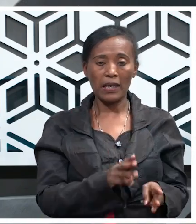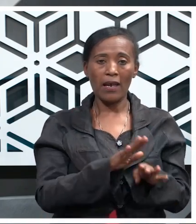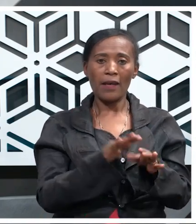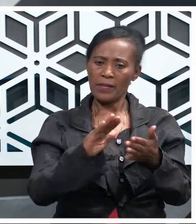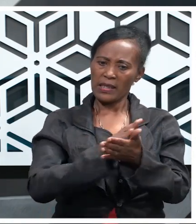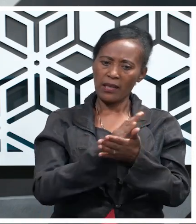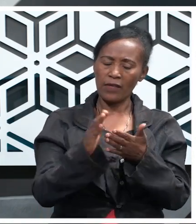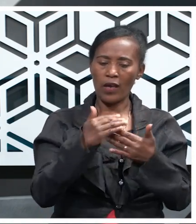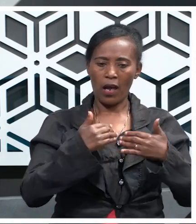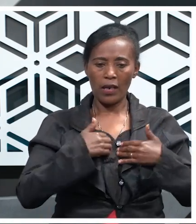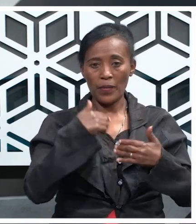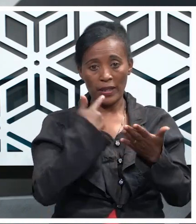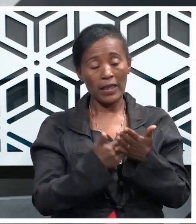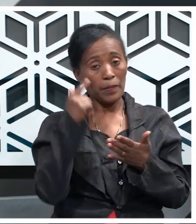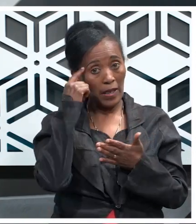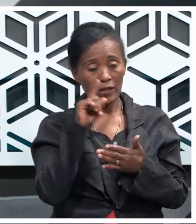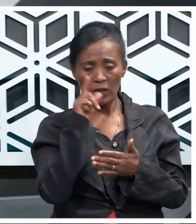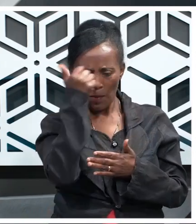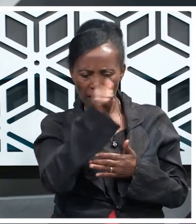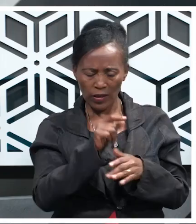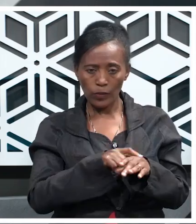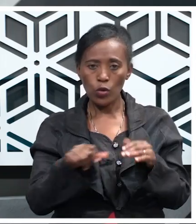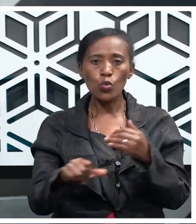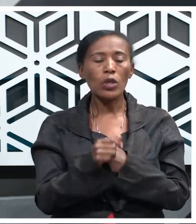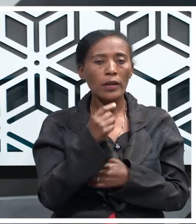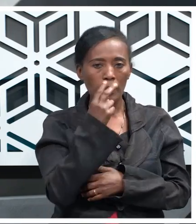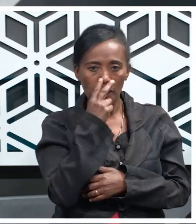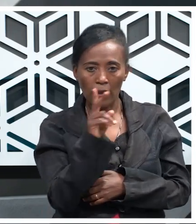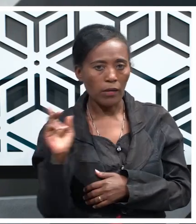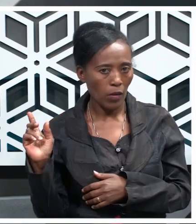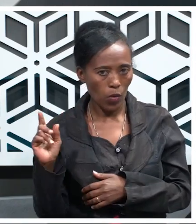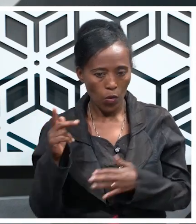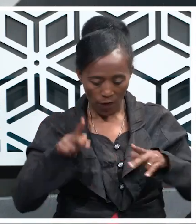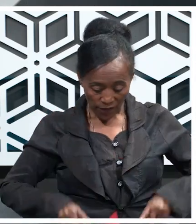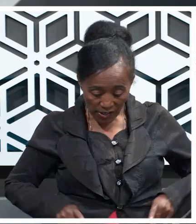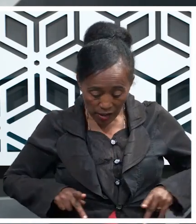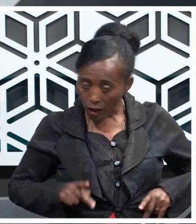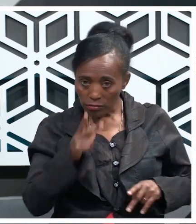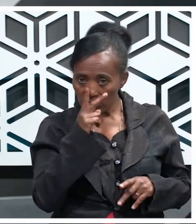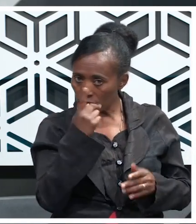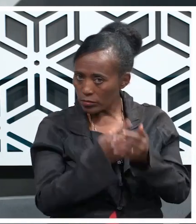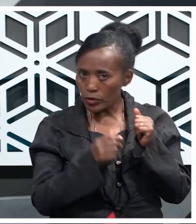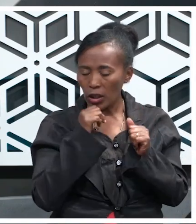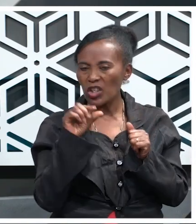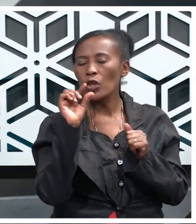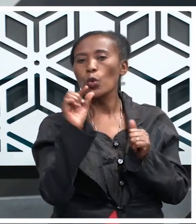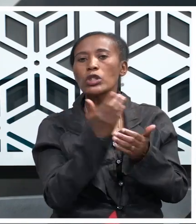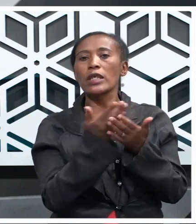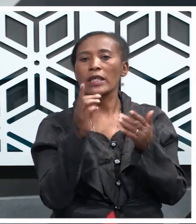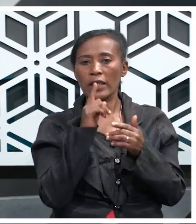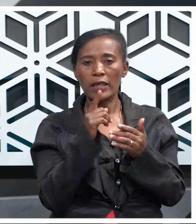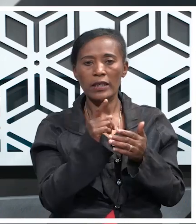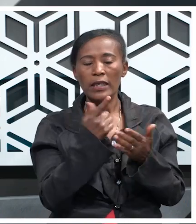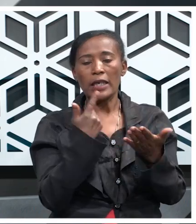ደግሞ ስታገኚ ፓርቲሲፔት ማድረግ አለበት ብዬ ነው የማስበው ኤኒዋን ጉዳት አይደለም እዚህ ጋር ማለት ፊዚካልሽ አይደለም እዚህ ጋር